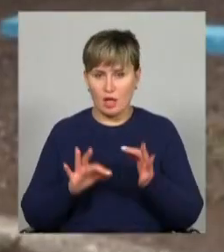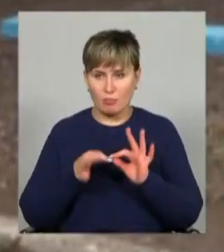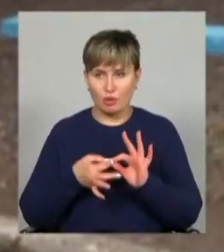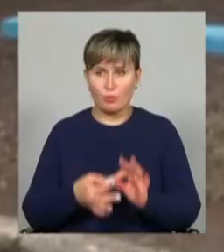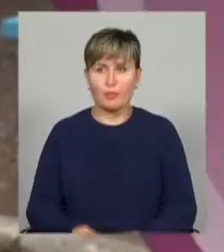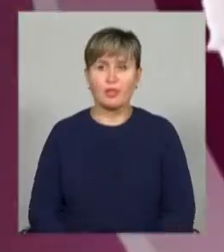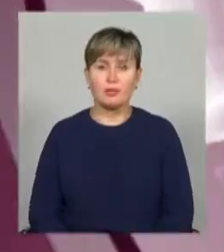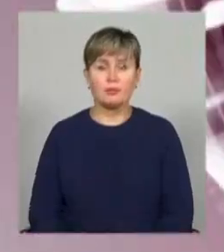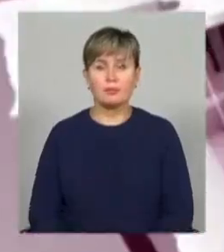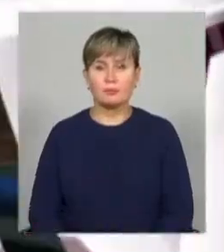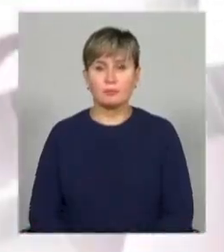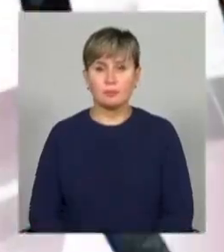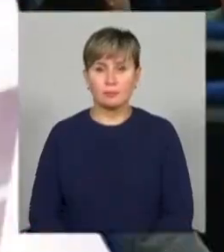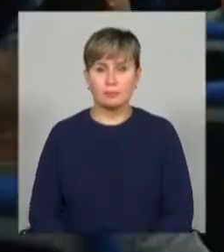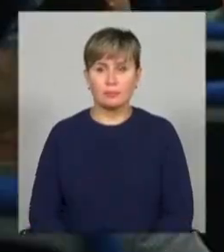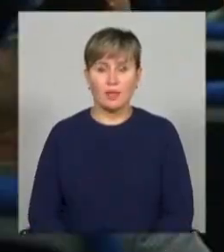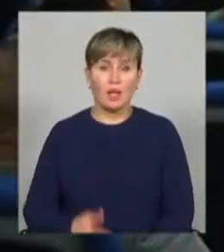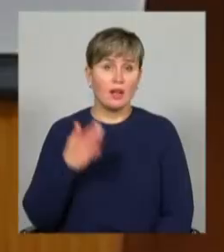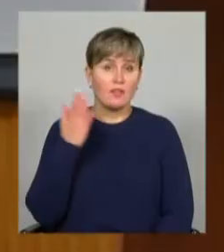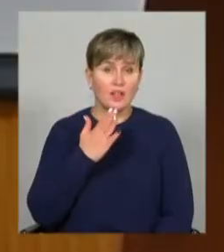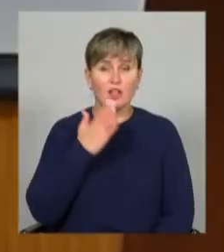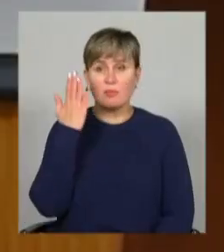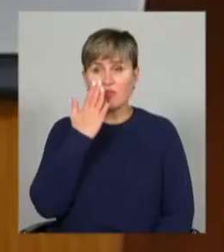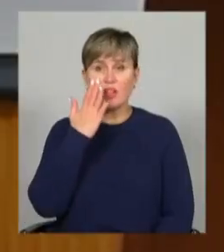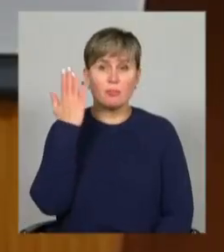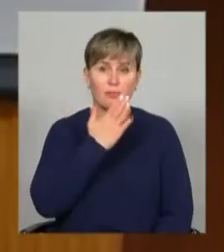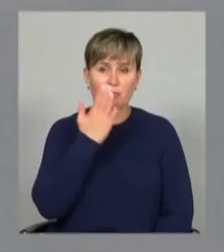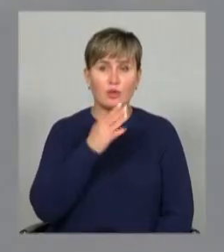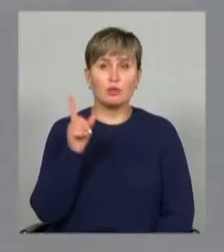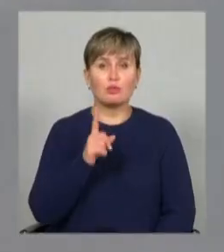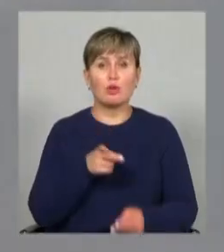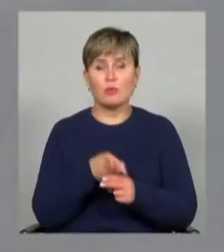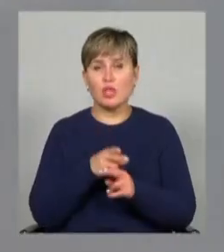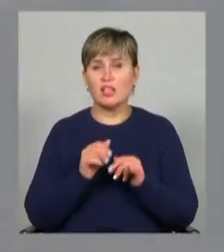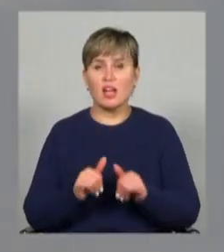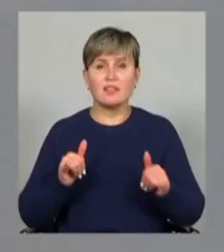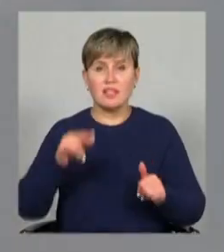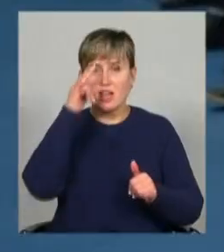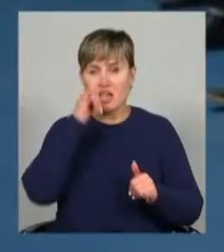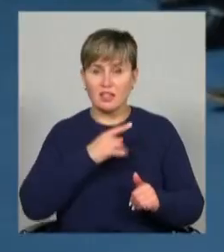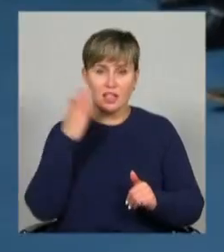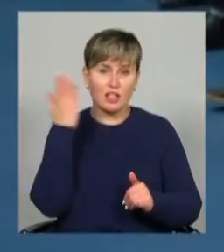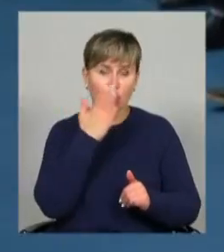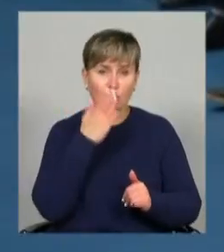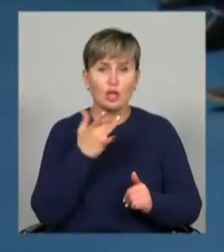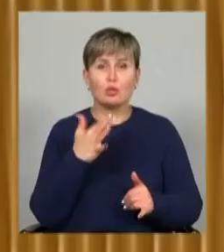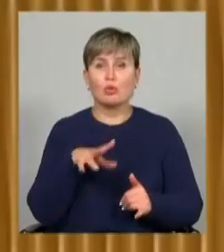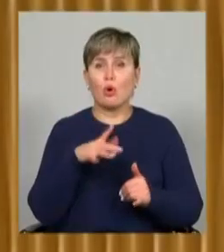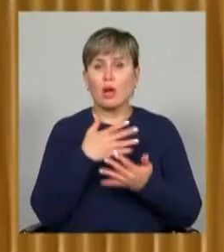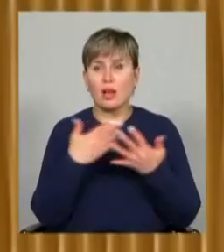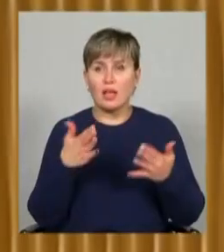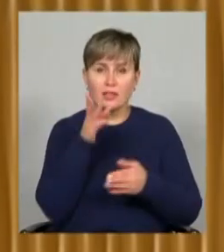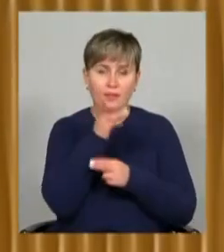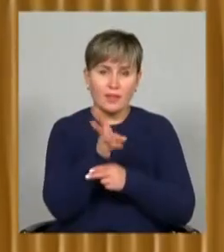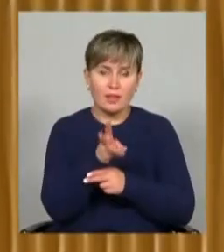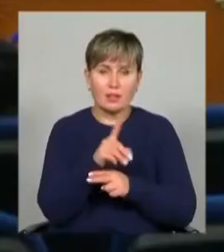Рафина Рихпаева. Фильм, фильм, фильм. Что мешает развитию казахстанской киноиндустрии и сколько лент создано в